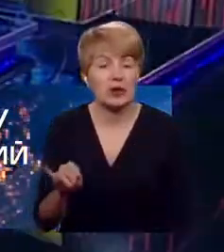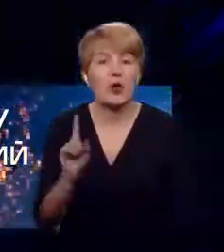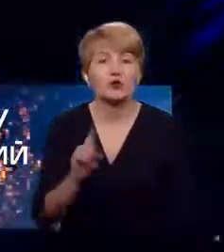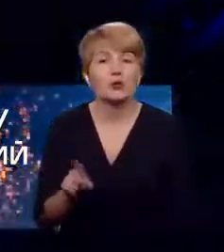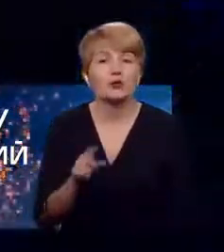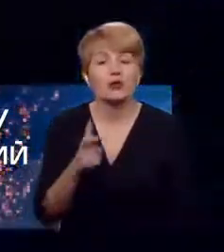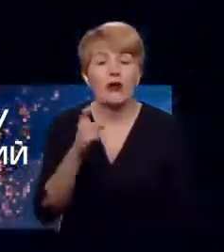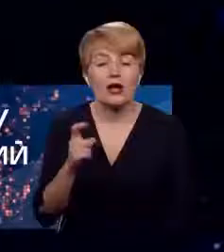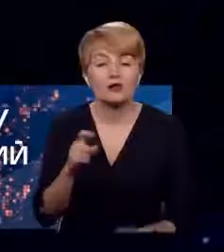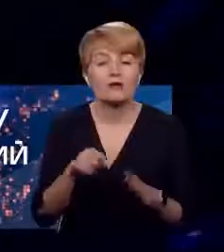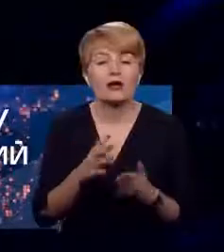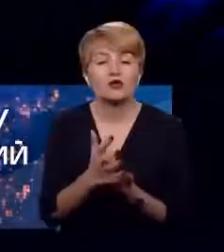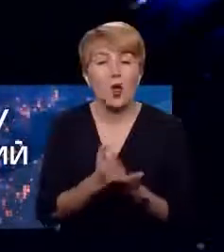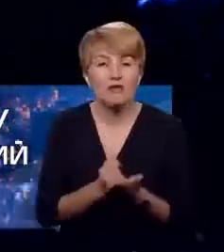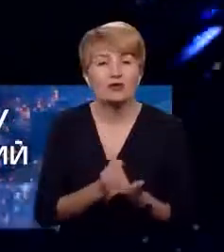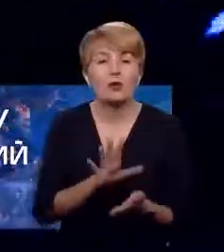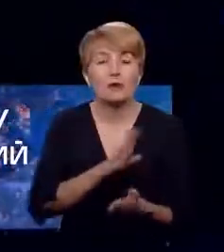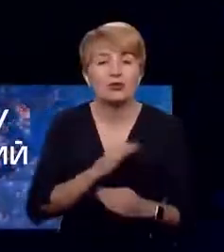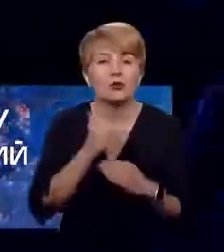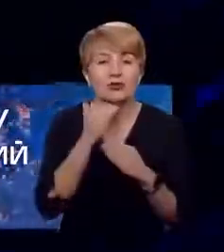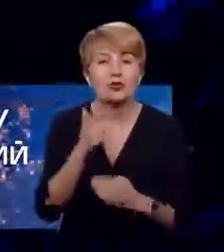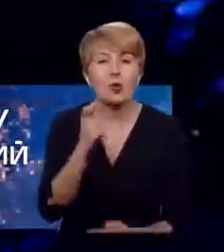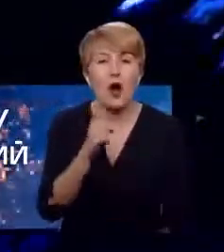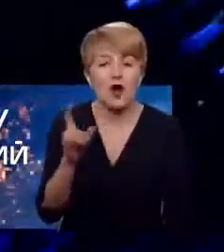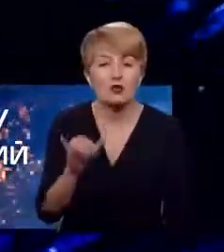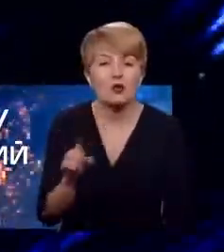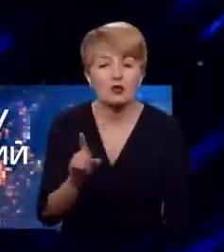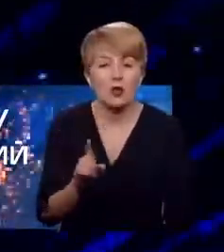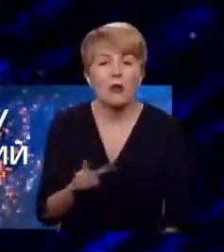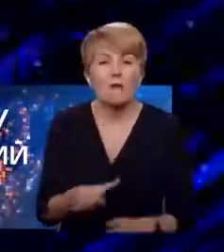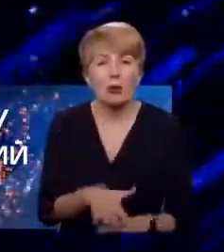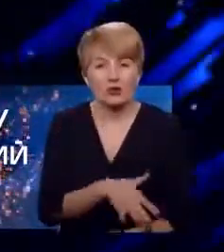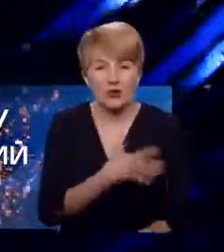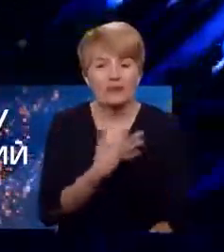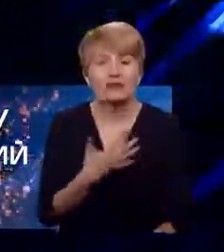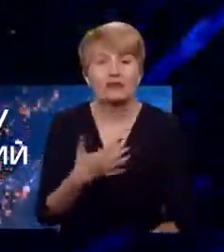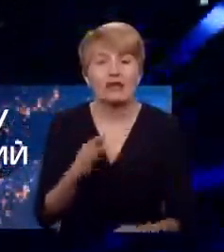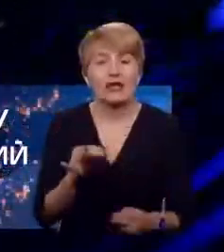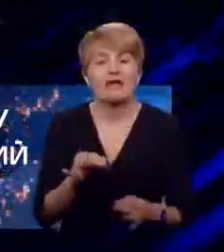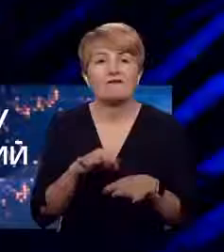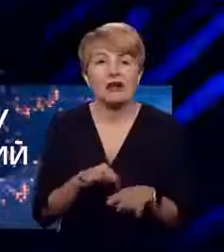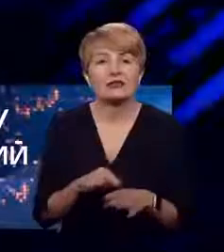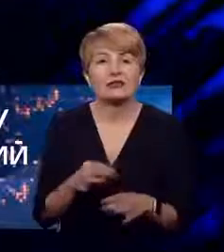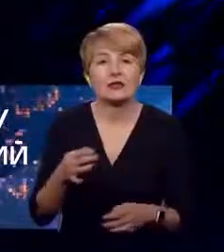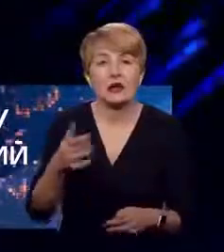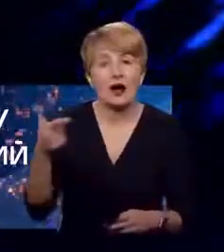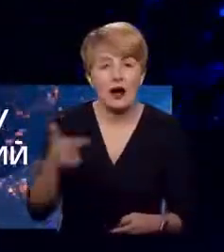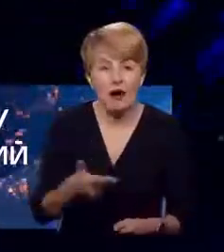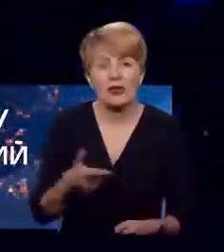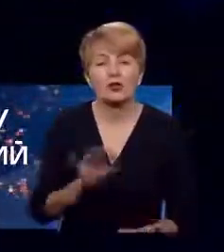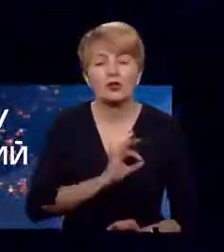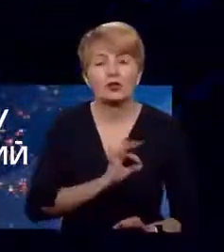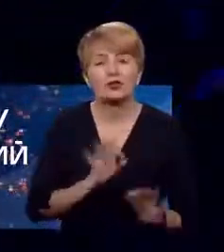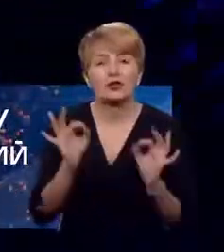в газових сховищах було достатньо газу для того, щоб протриматися і вести розумні, грамотні, юридично